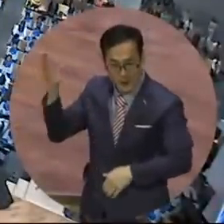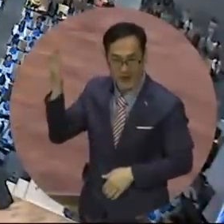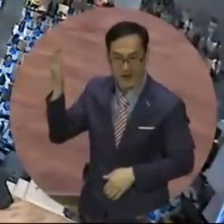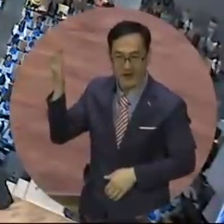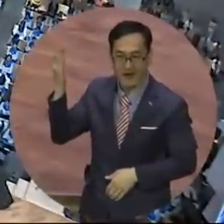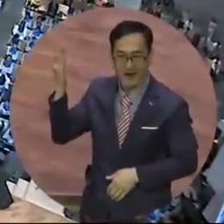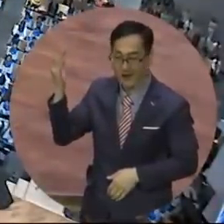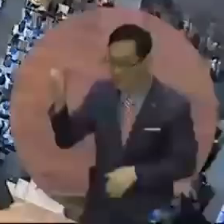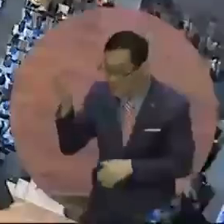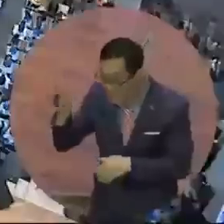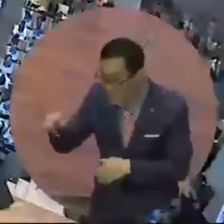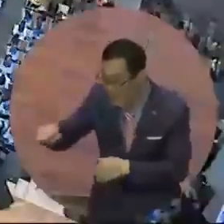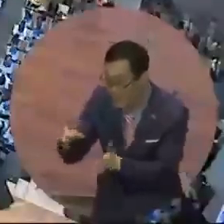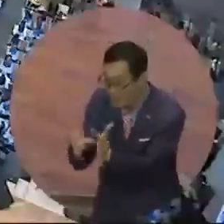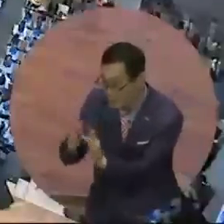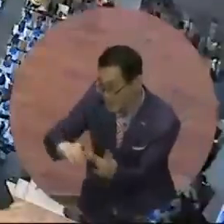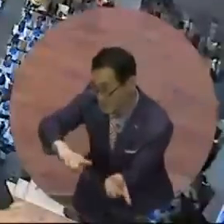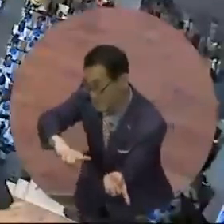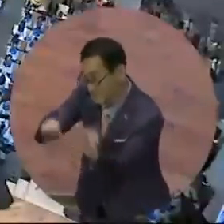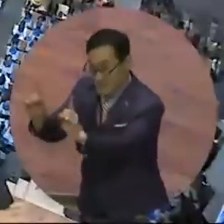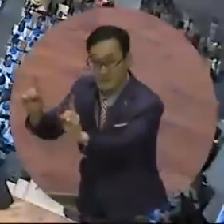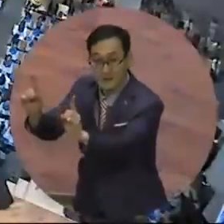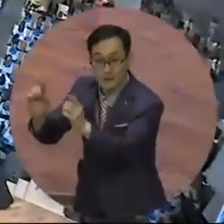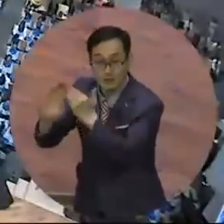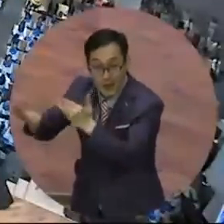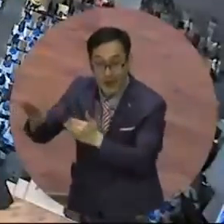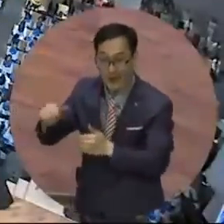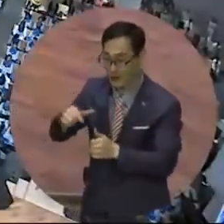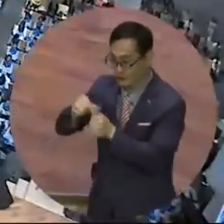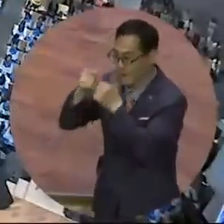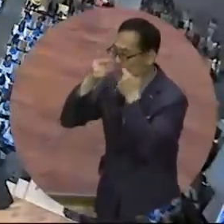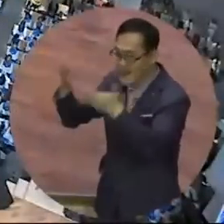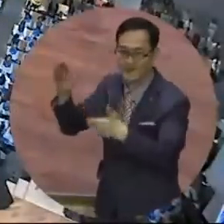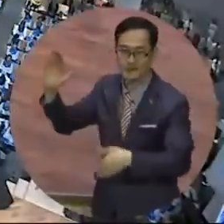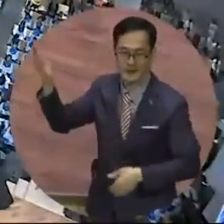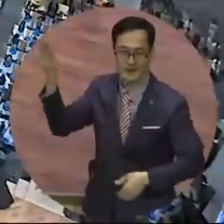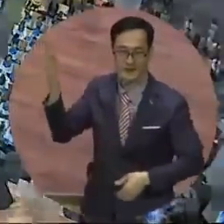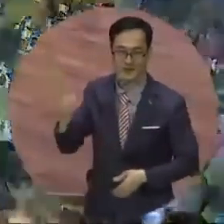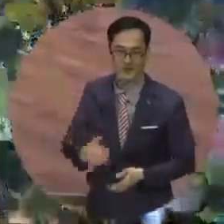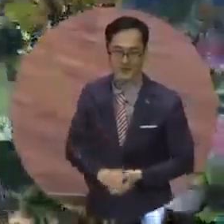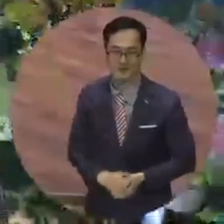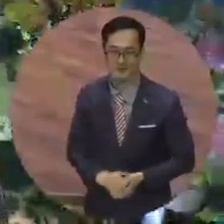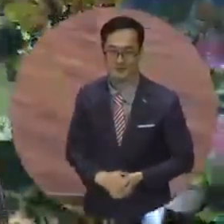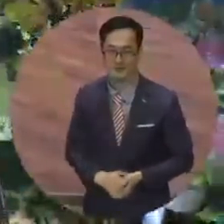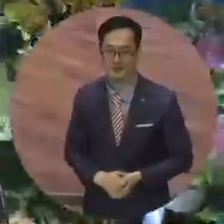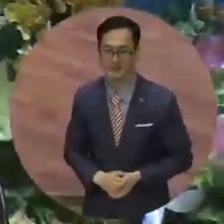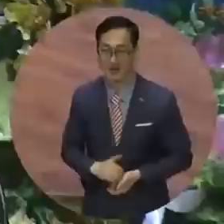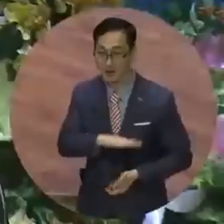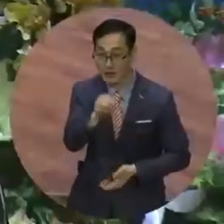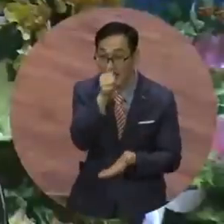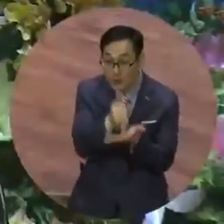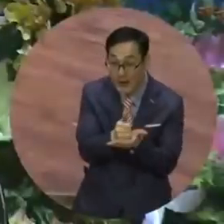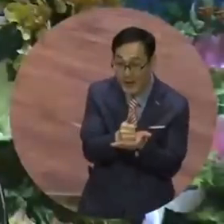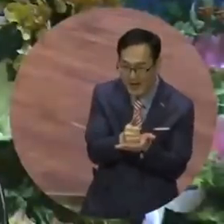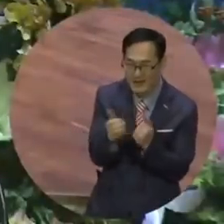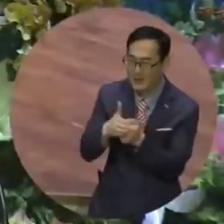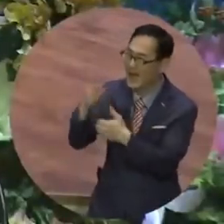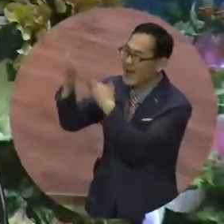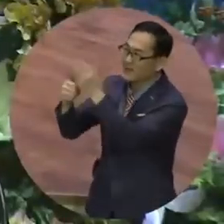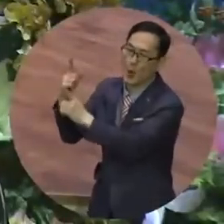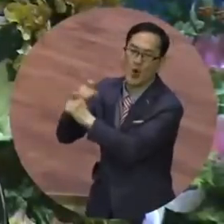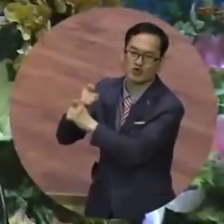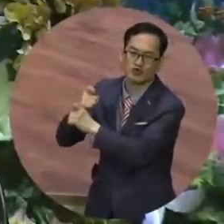살아나심으로 말미암아 구원을 받을 것이니라. 자, 우리가 죄로 인해서 하나님과 원수